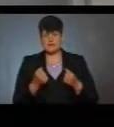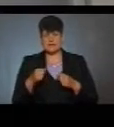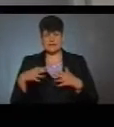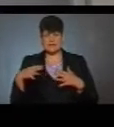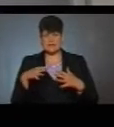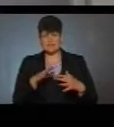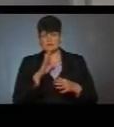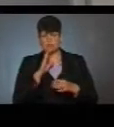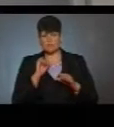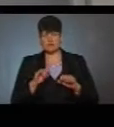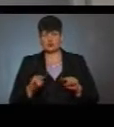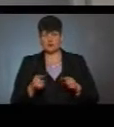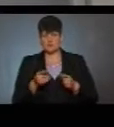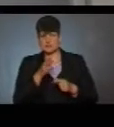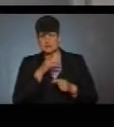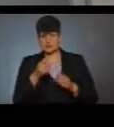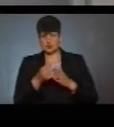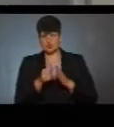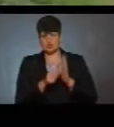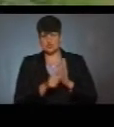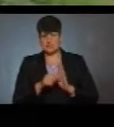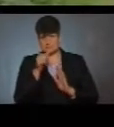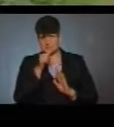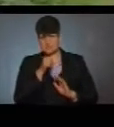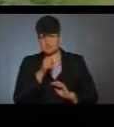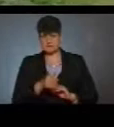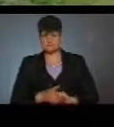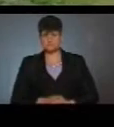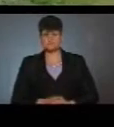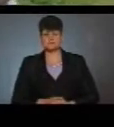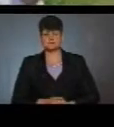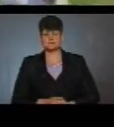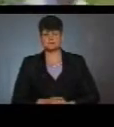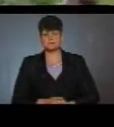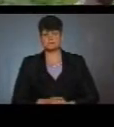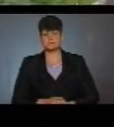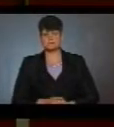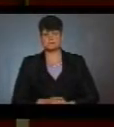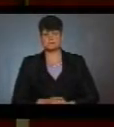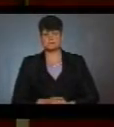на жінку, можуть арештувати на термін до 6 місяців. Ірина Терлюк, Андрій Прокопів. Новини.